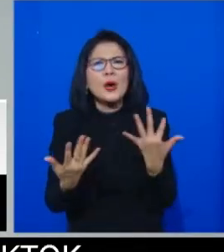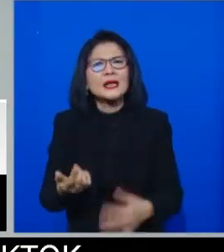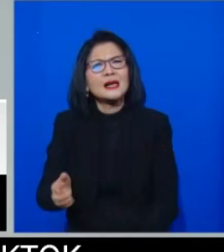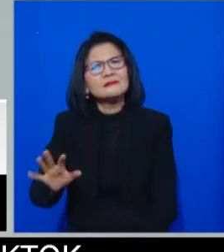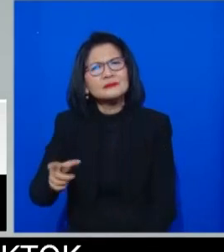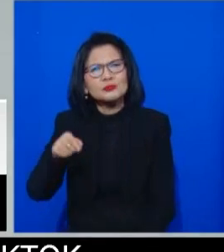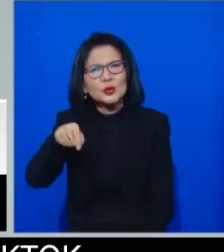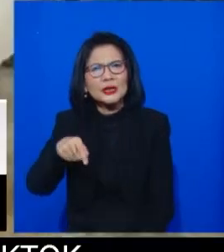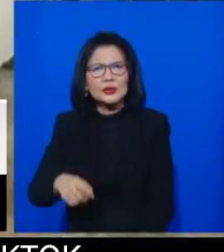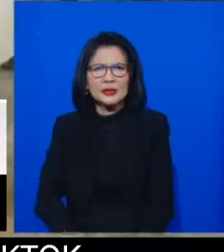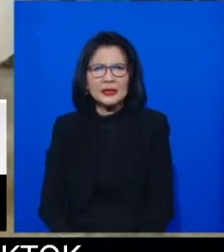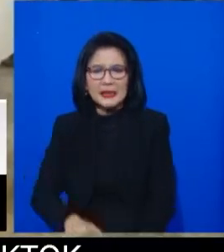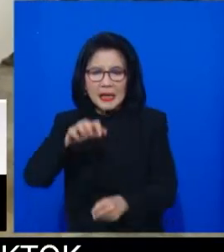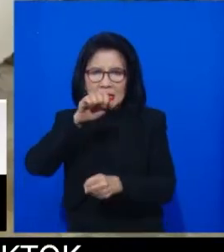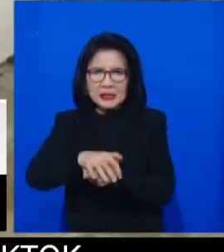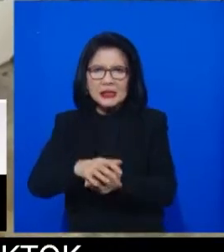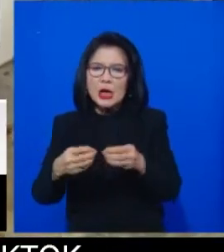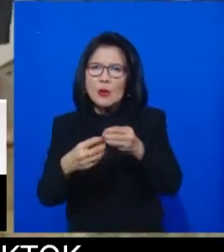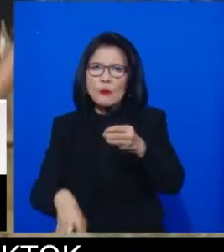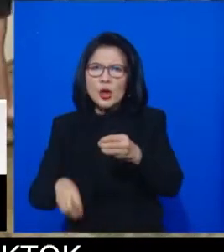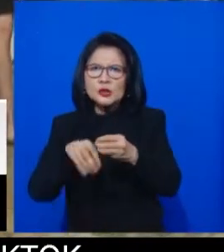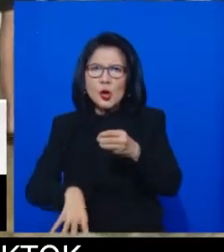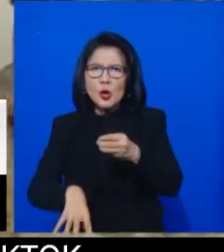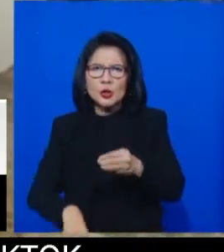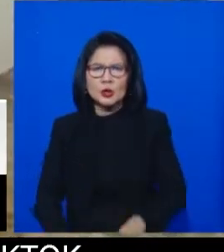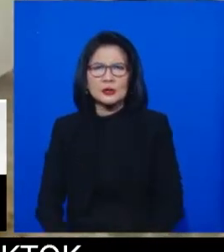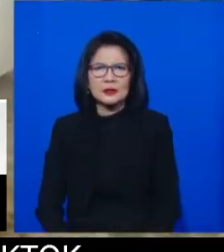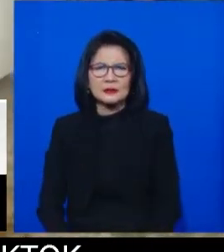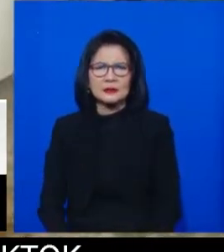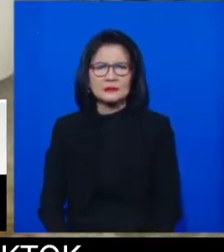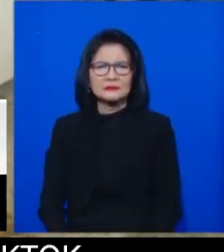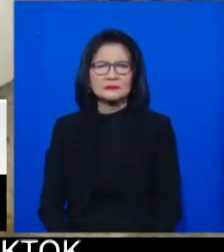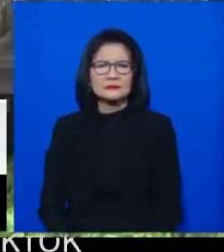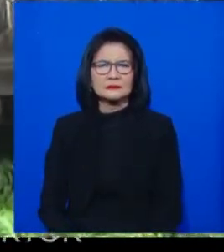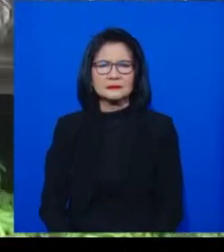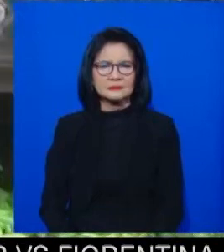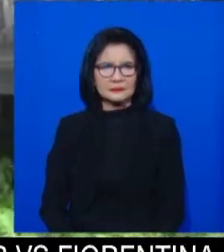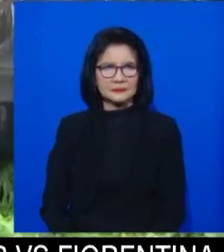kebakaran akibat kebocoran selang tabung gas yang kemudian memicu ledakan.